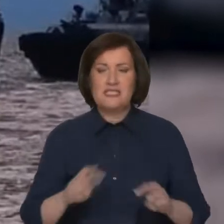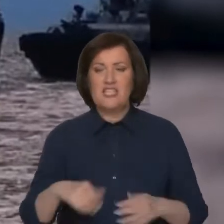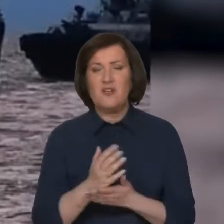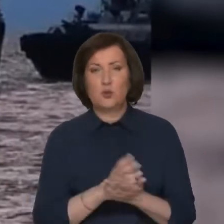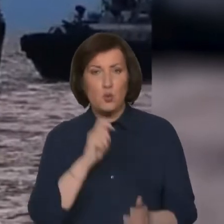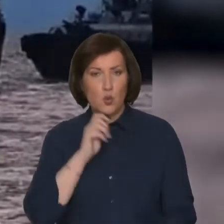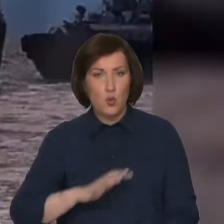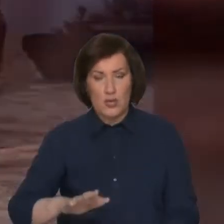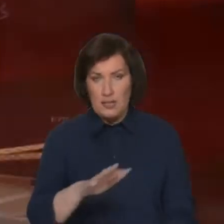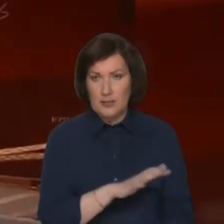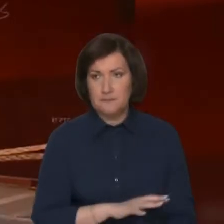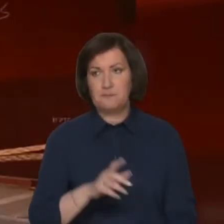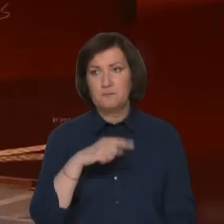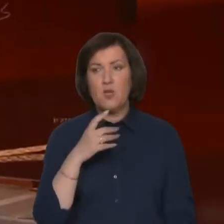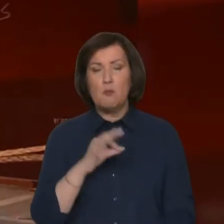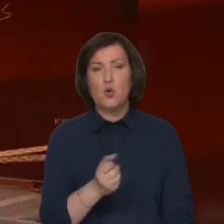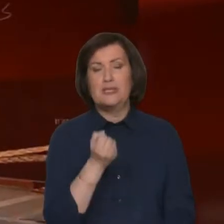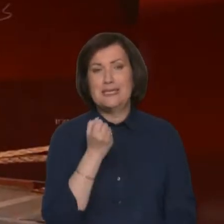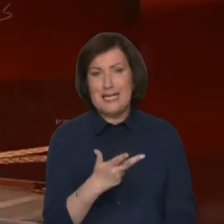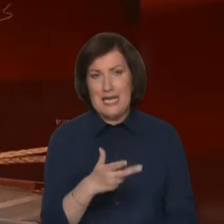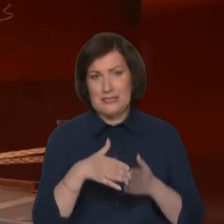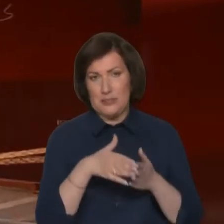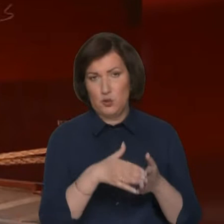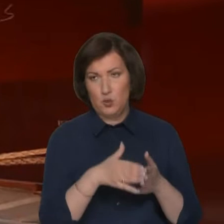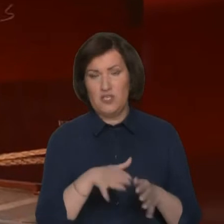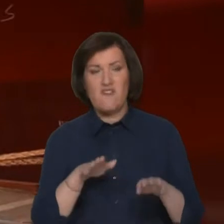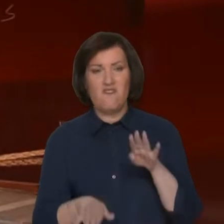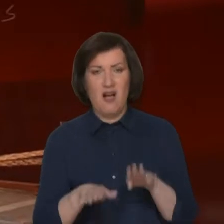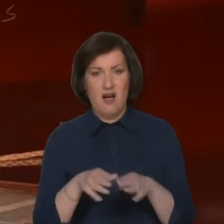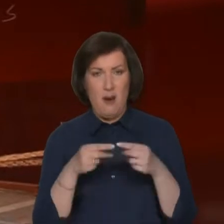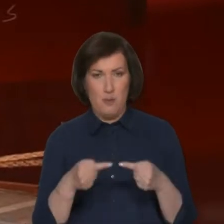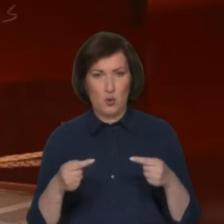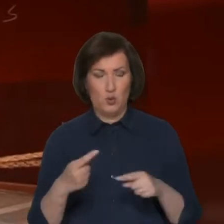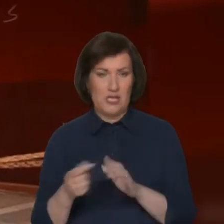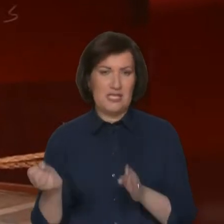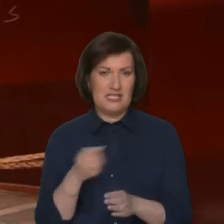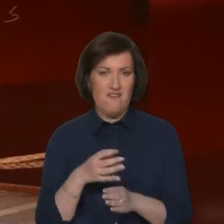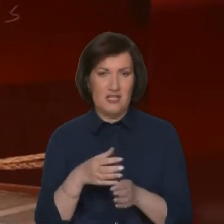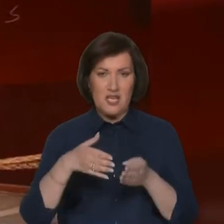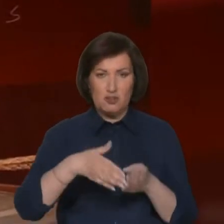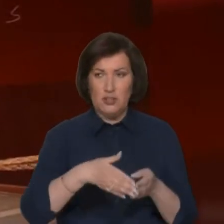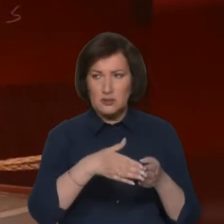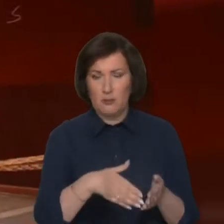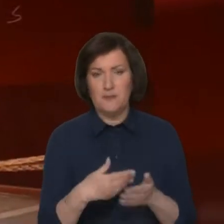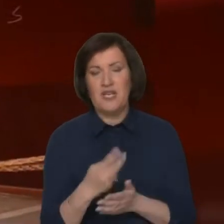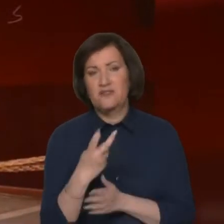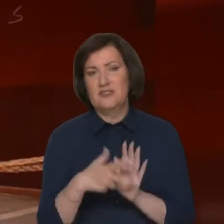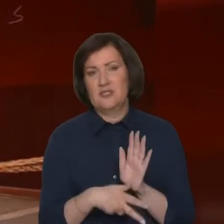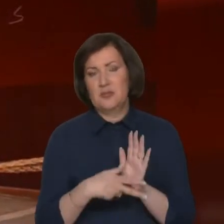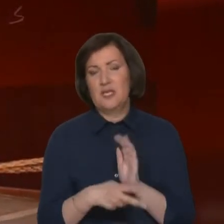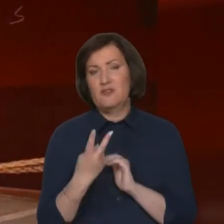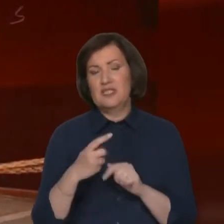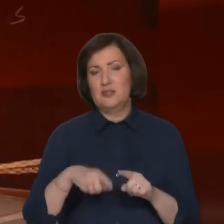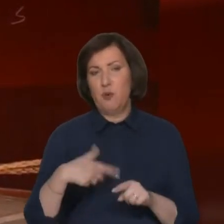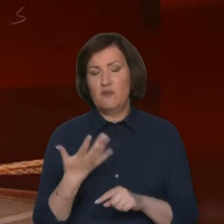інфраструктури України. Мова йде про 13 суден. Вага агропродукції, яку завантажили на борт, близько